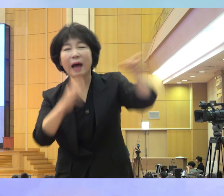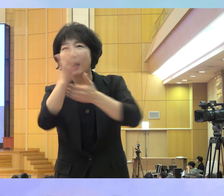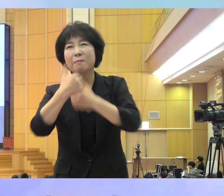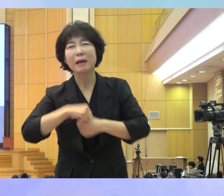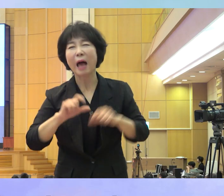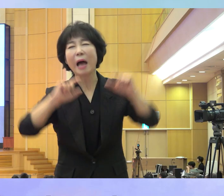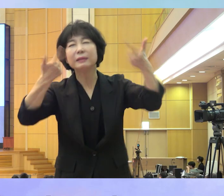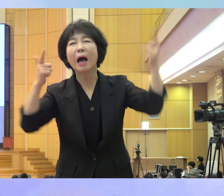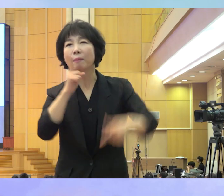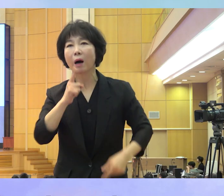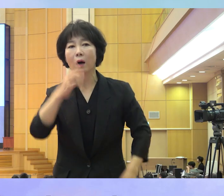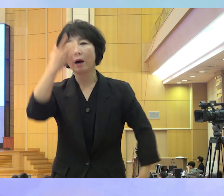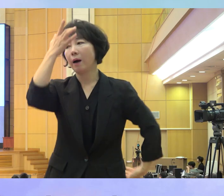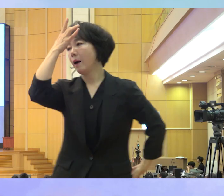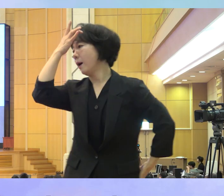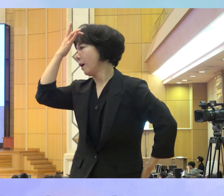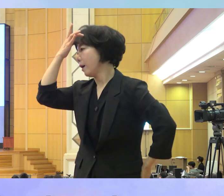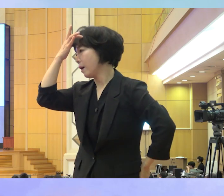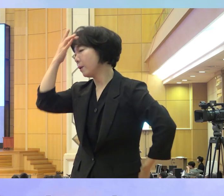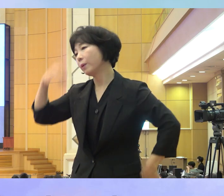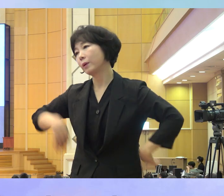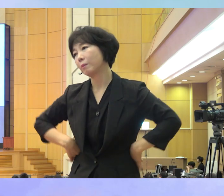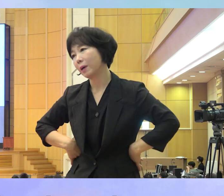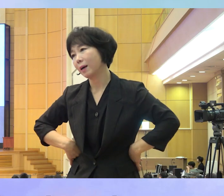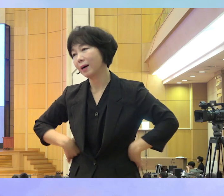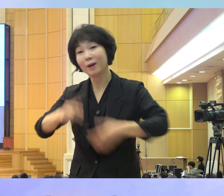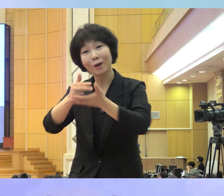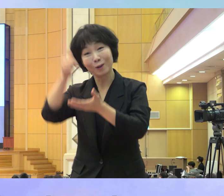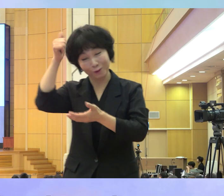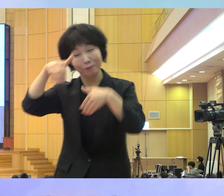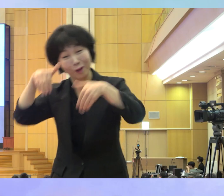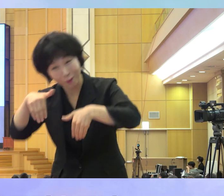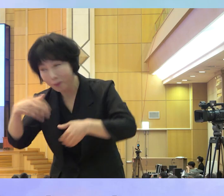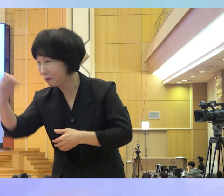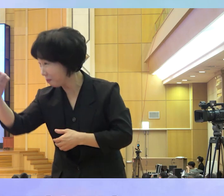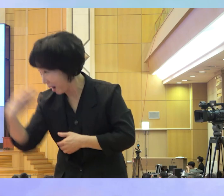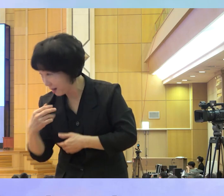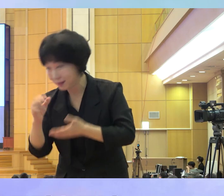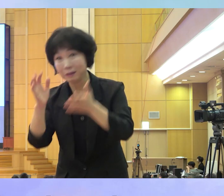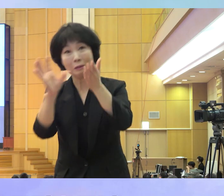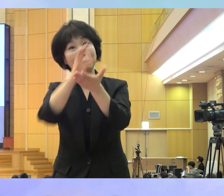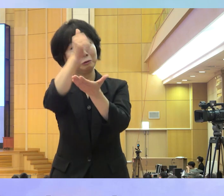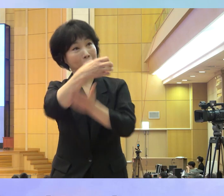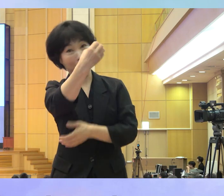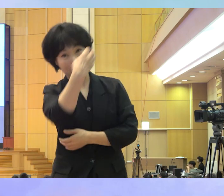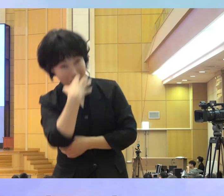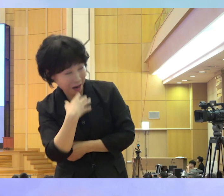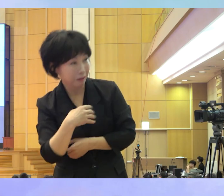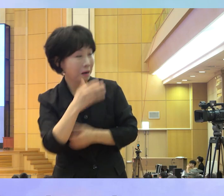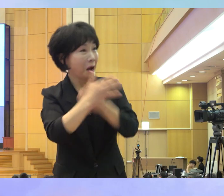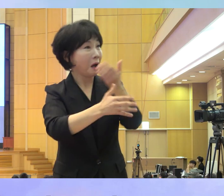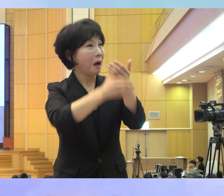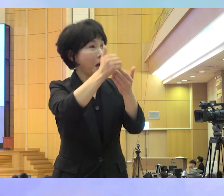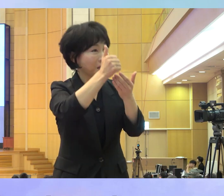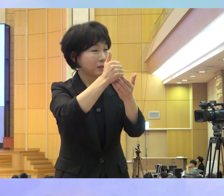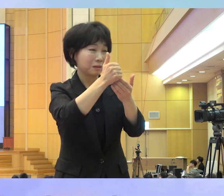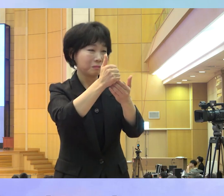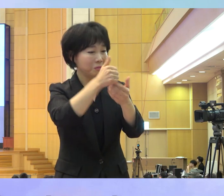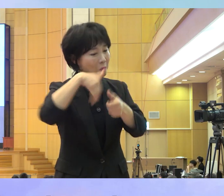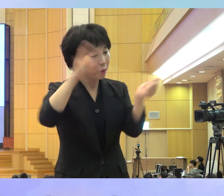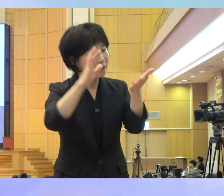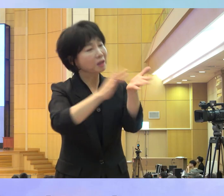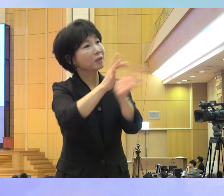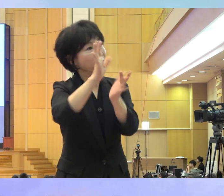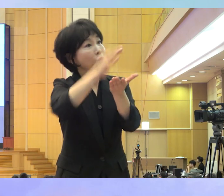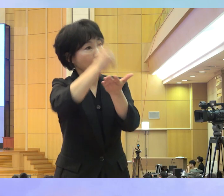아들이라고 말하는 사람도 있고, 선지자라고 말하는 사람도 있고, 하나님이 보내신 자 그리스도라고 말하는